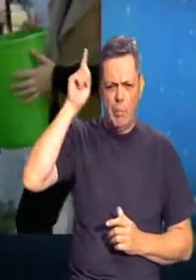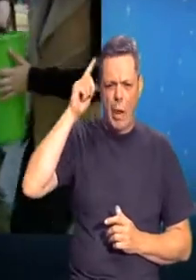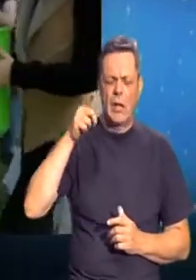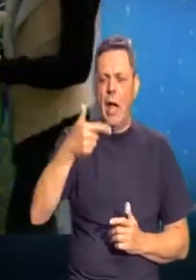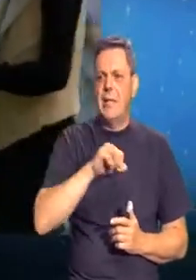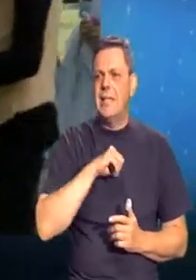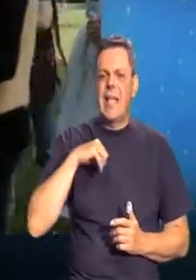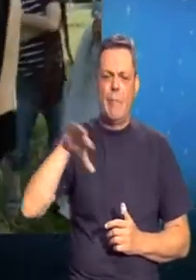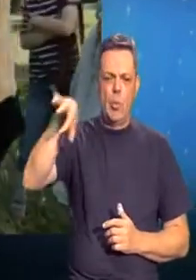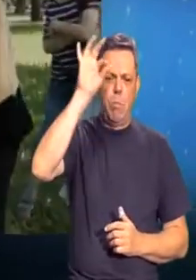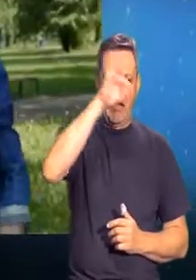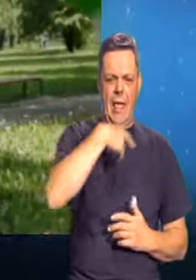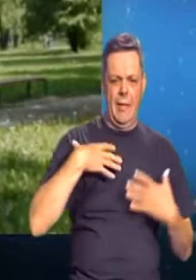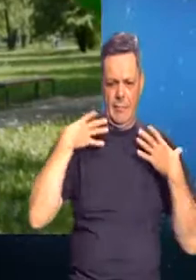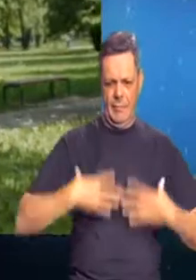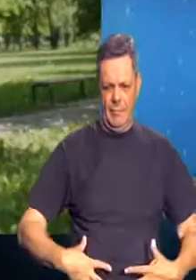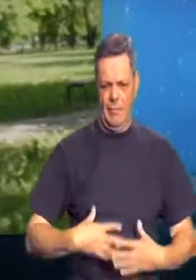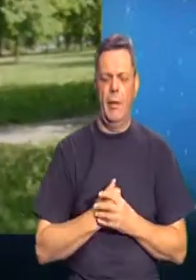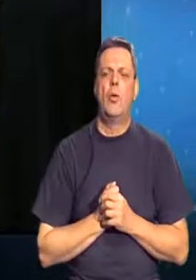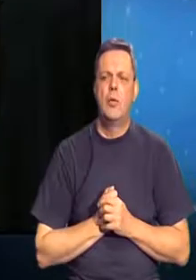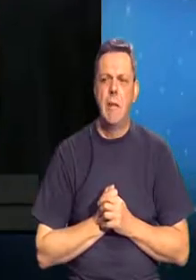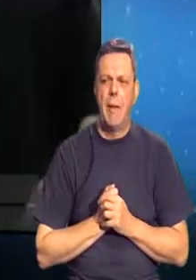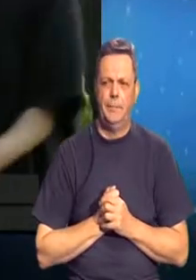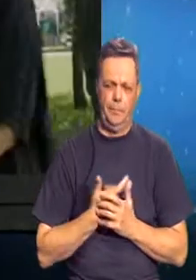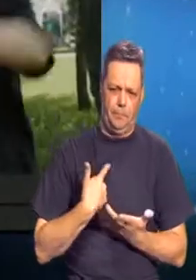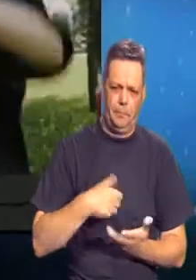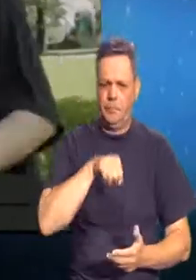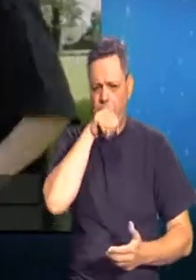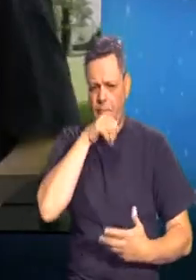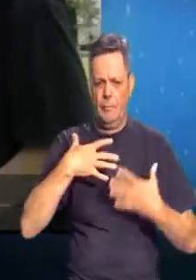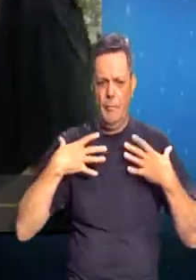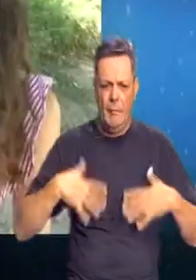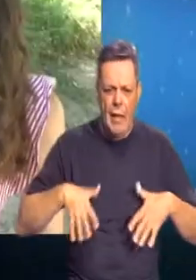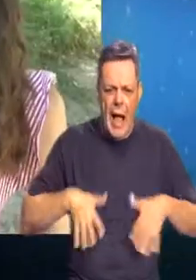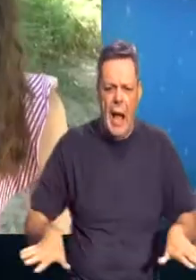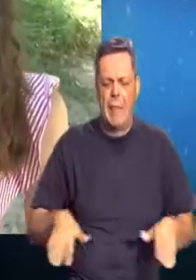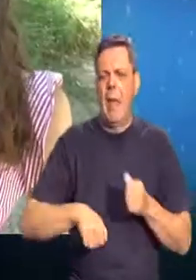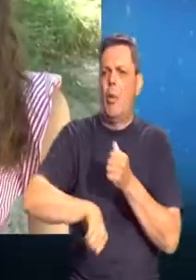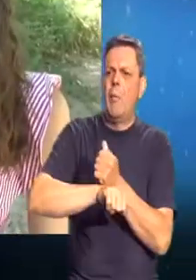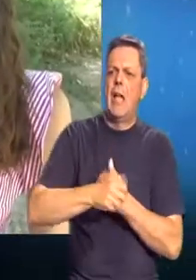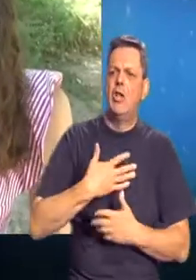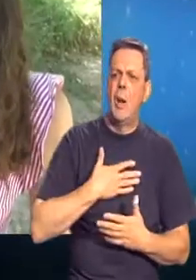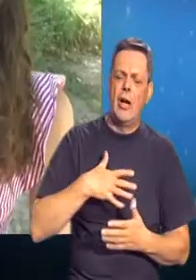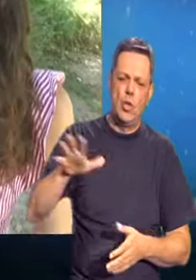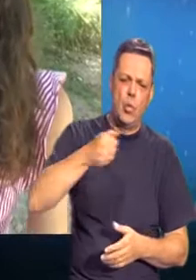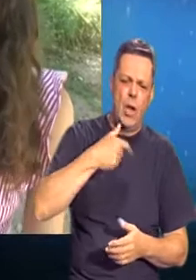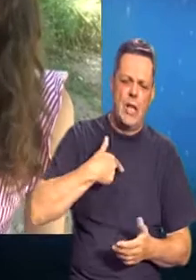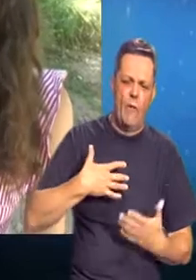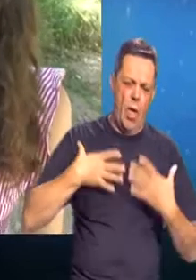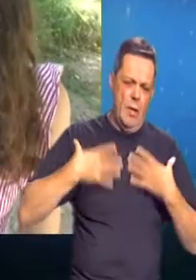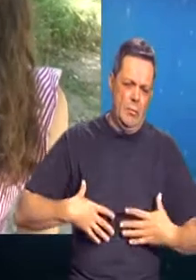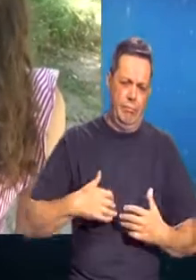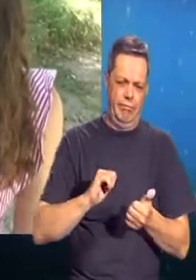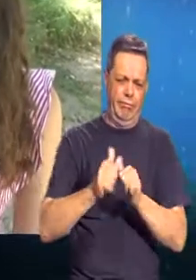oni su sami izabrali svoje kostime, svoje omiljene haljine, nogometaši naši su uzeli svoje